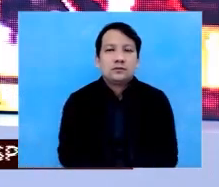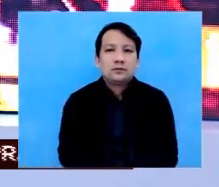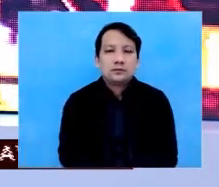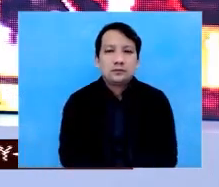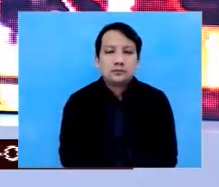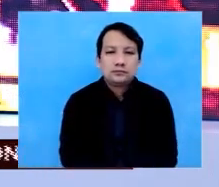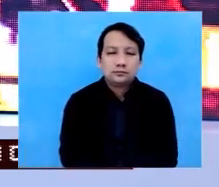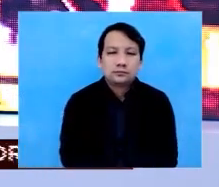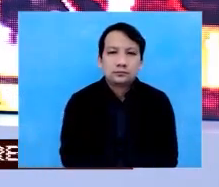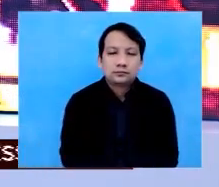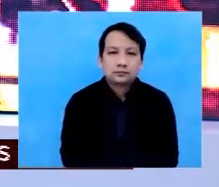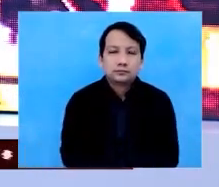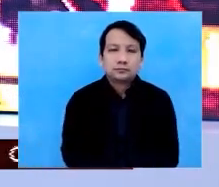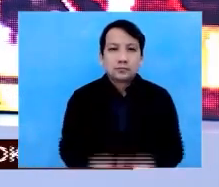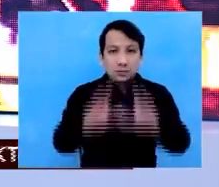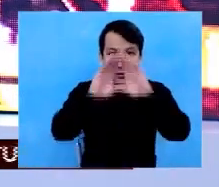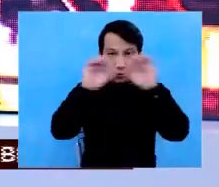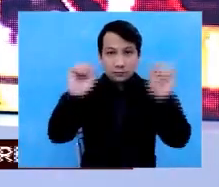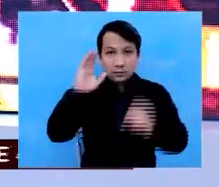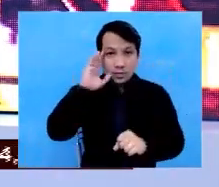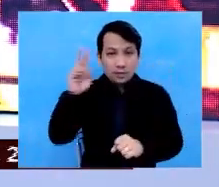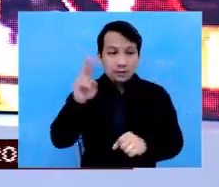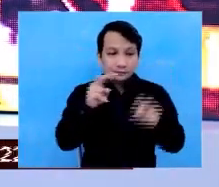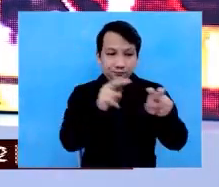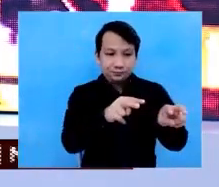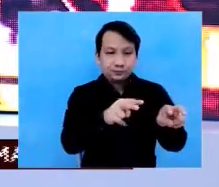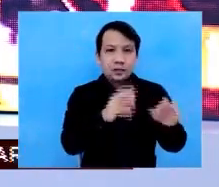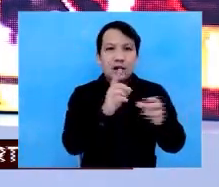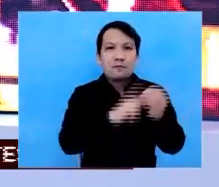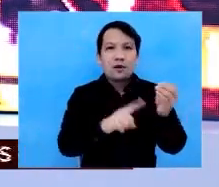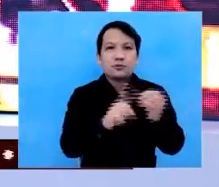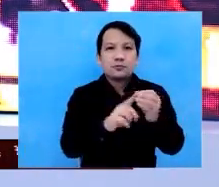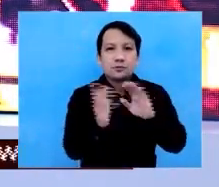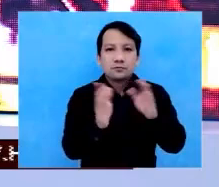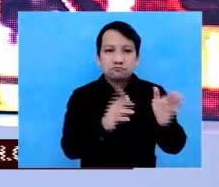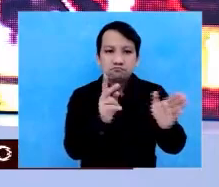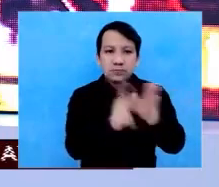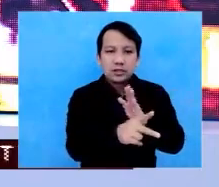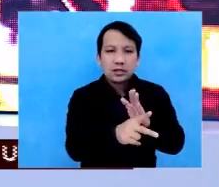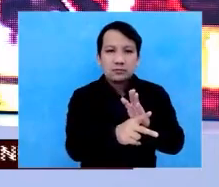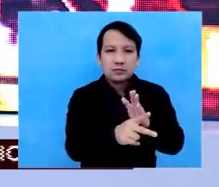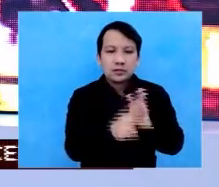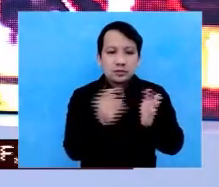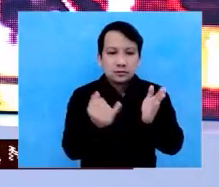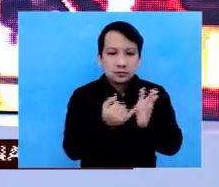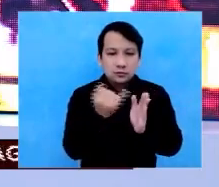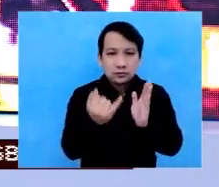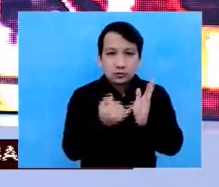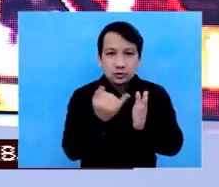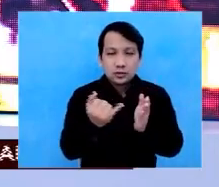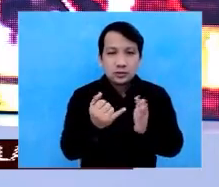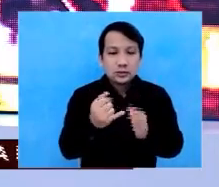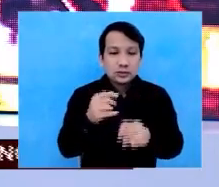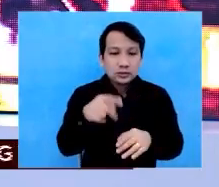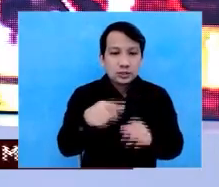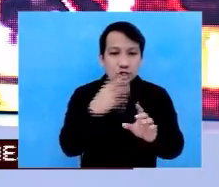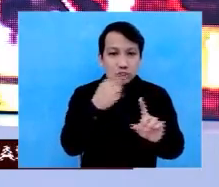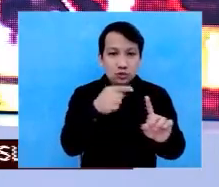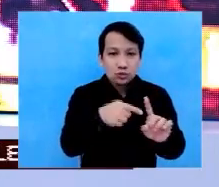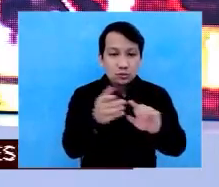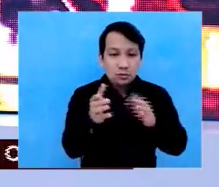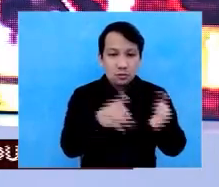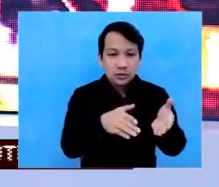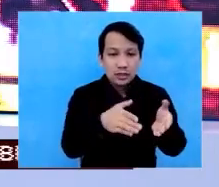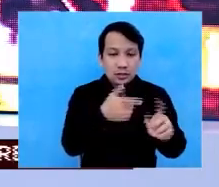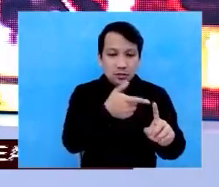Pinapatuto ka na ni Pangulong Bongbong Marcos ang imbisigasyon sa pagpatay sa broadcaster na si Percy Lapid. Kalot ka na ng pagkundina sa pag-ambush sa